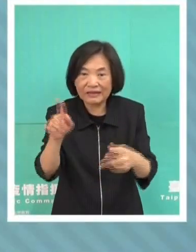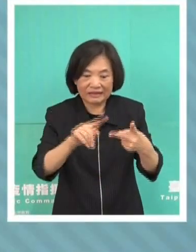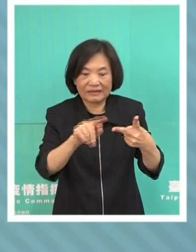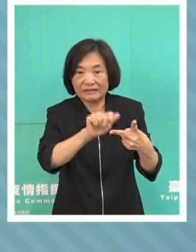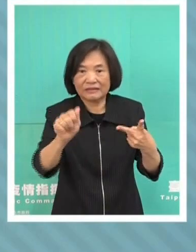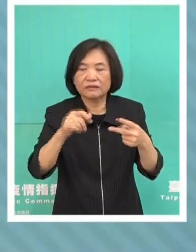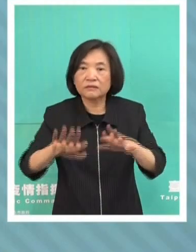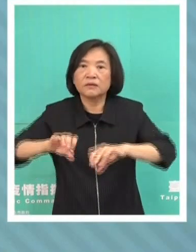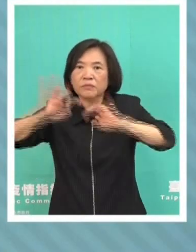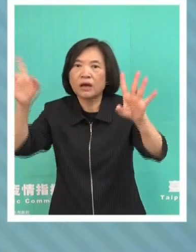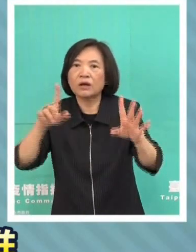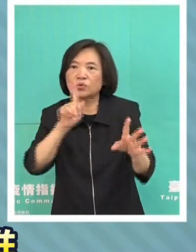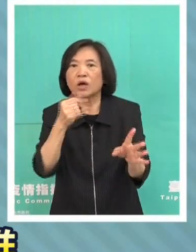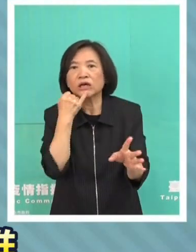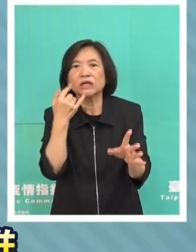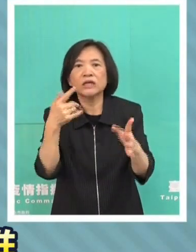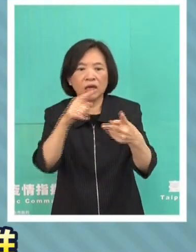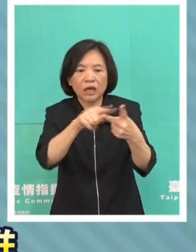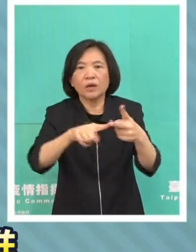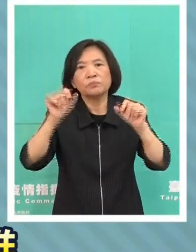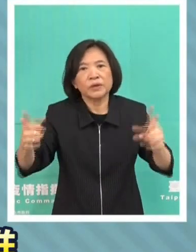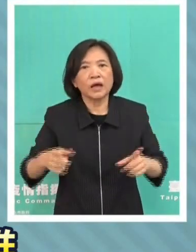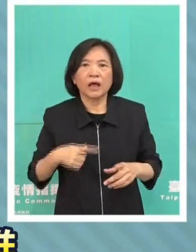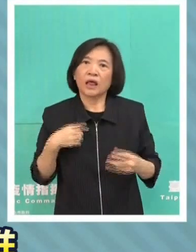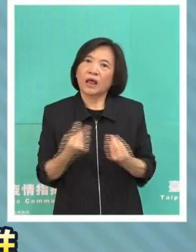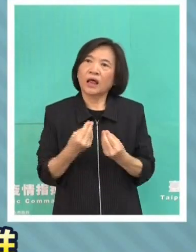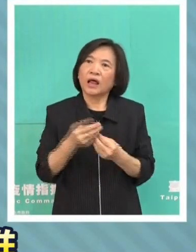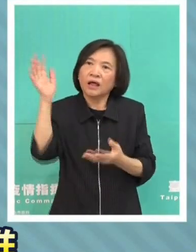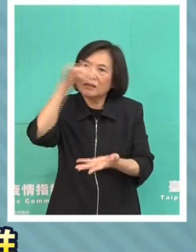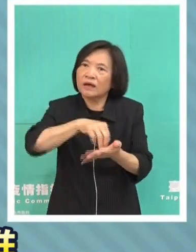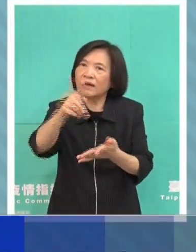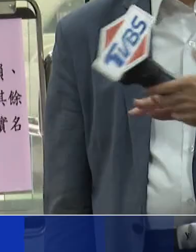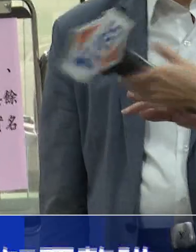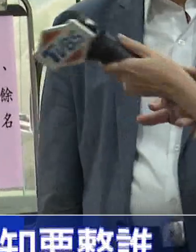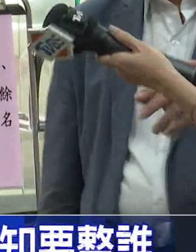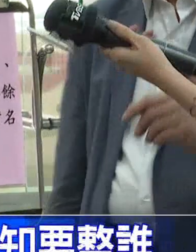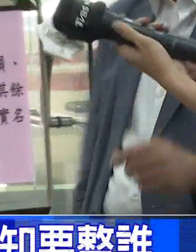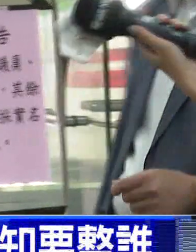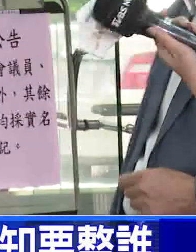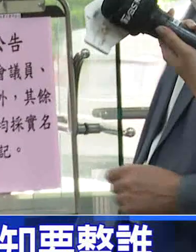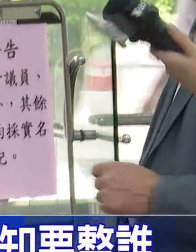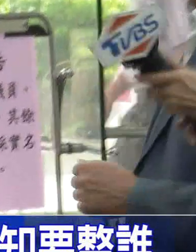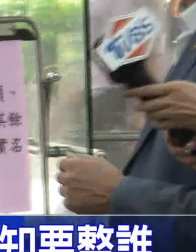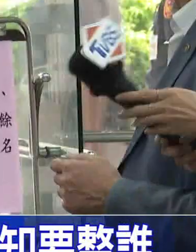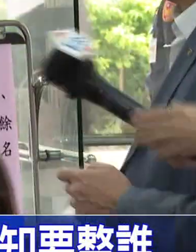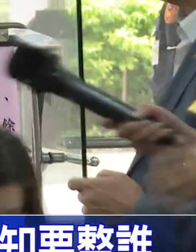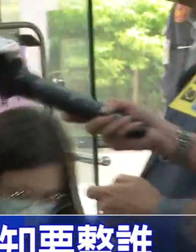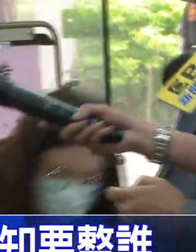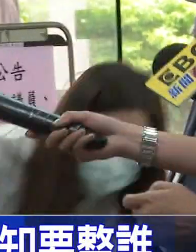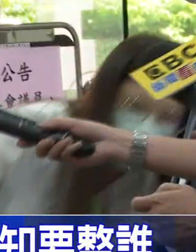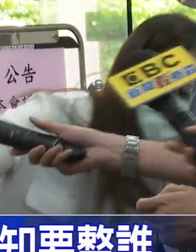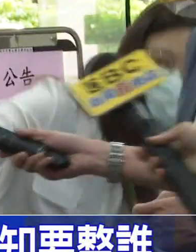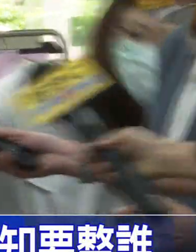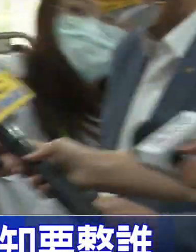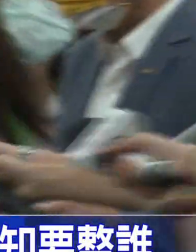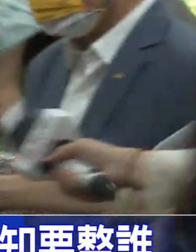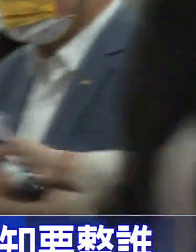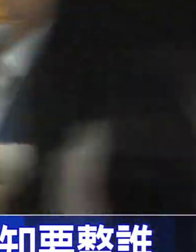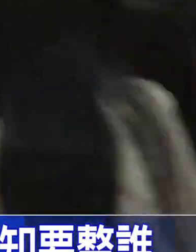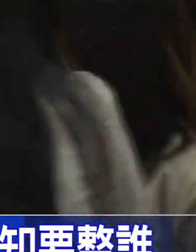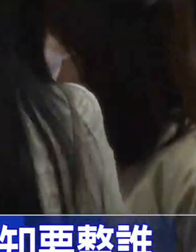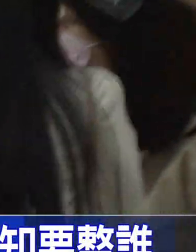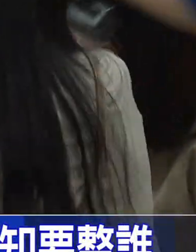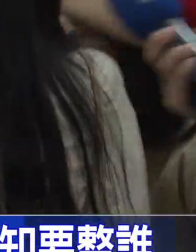你今天宣布是要混打。我都不晓得到底要怎么说。 疫苗量能争议再度剑指疫情指挥中心，柯